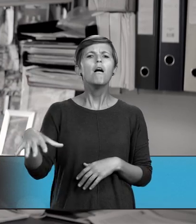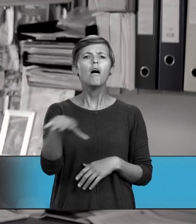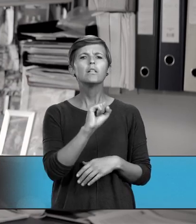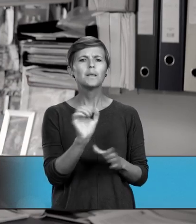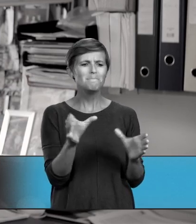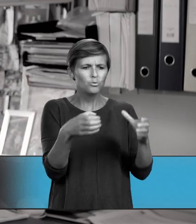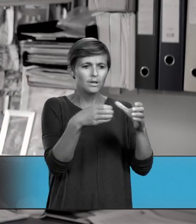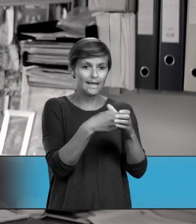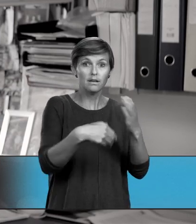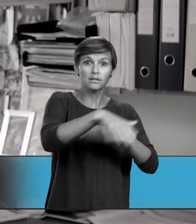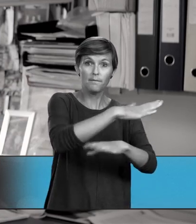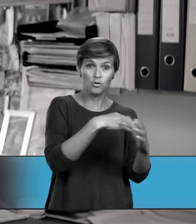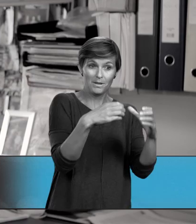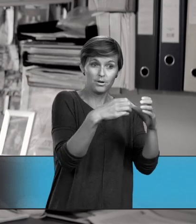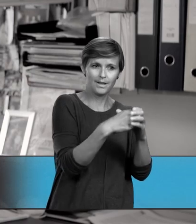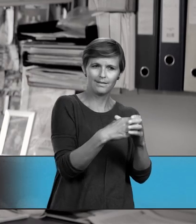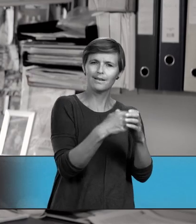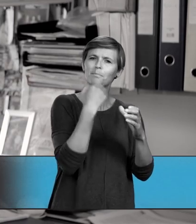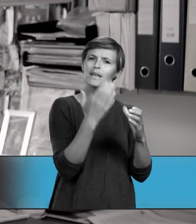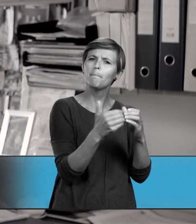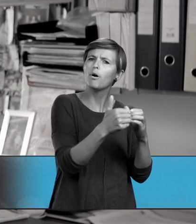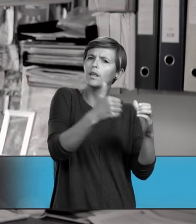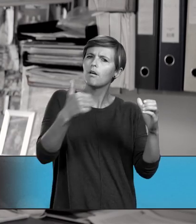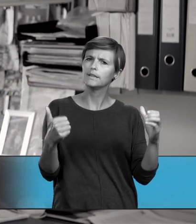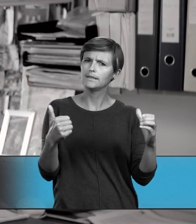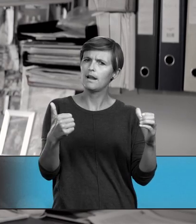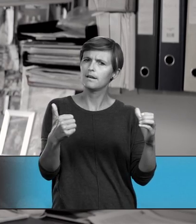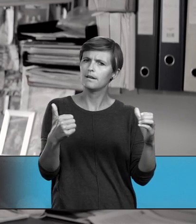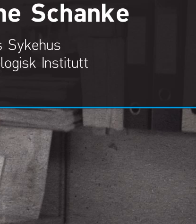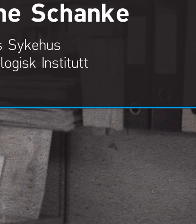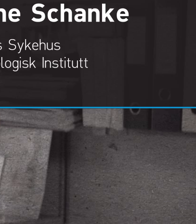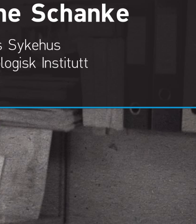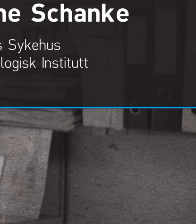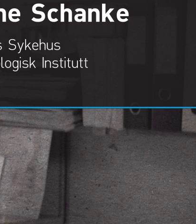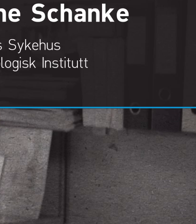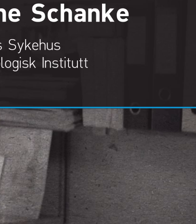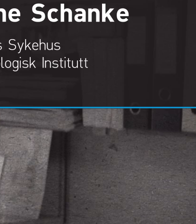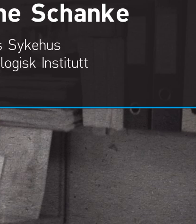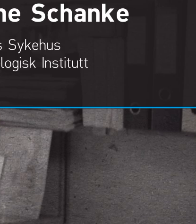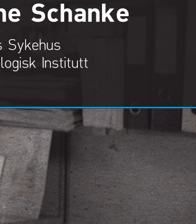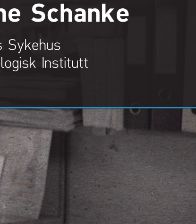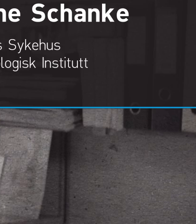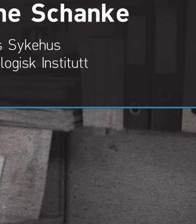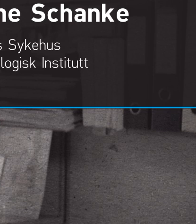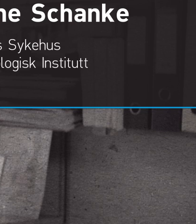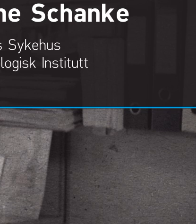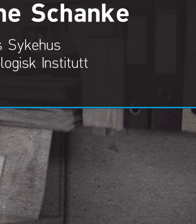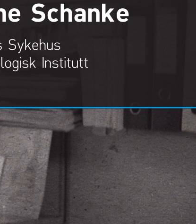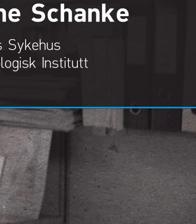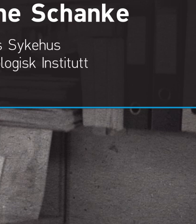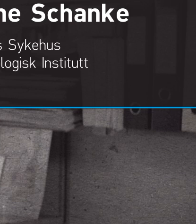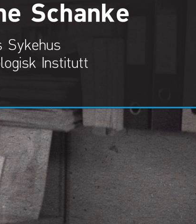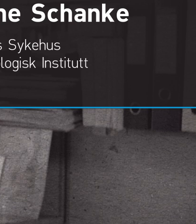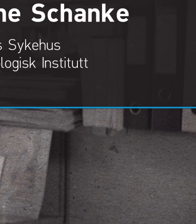Altså, det er sånn at alle minoriteter i et samfunn, de blir gjerne marginalisert. Anne-Kristine Skanke, sjefpsykolog